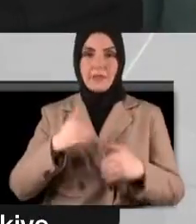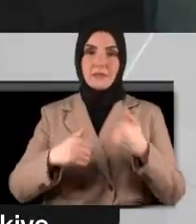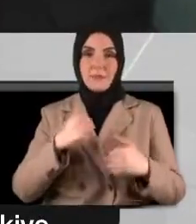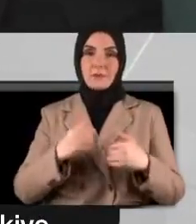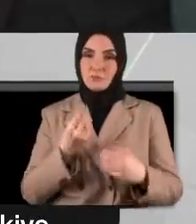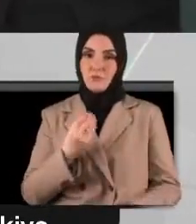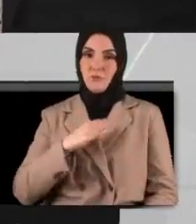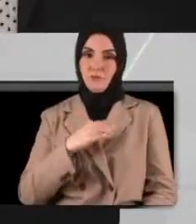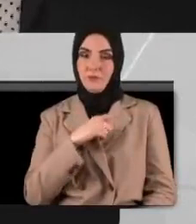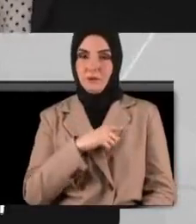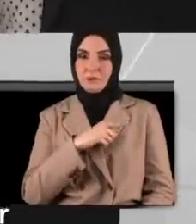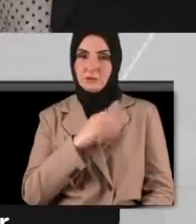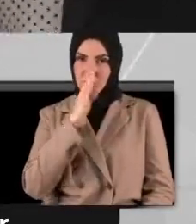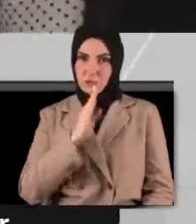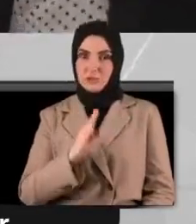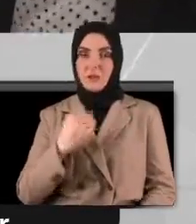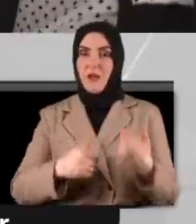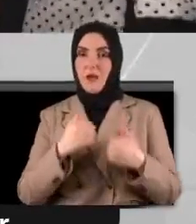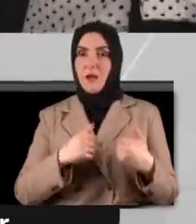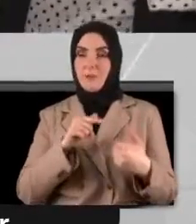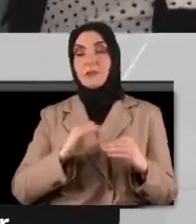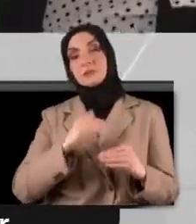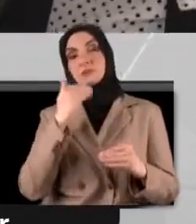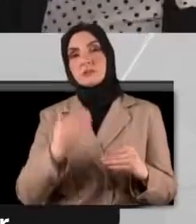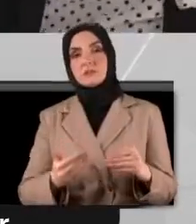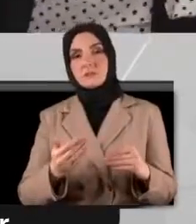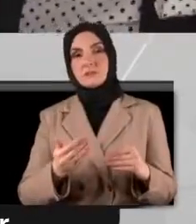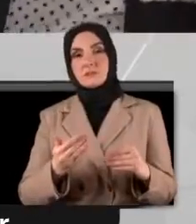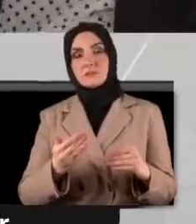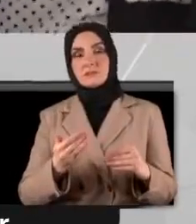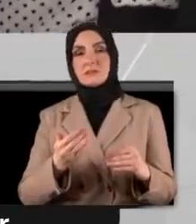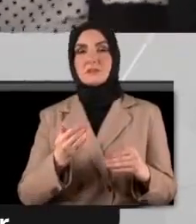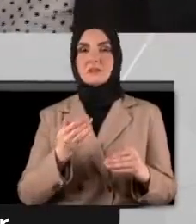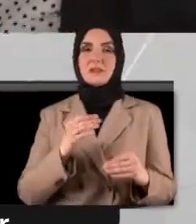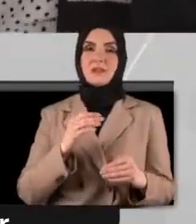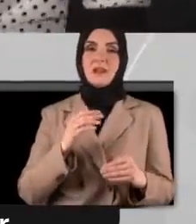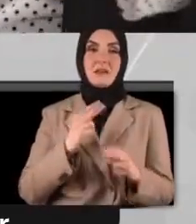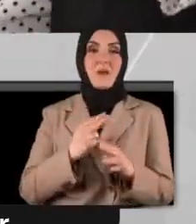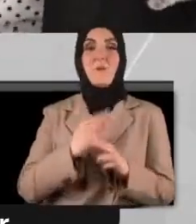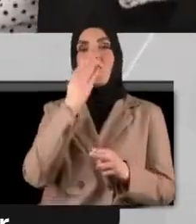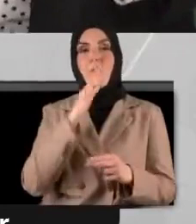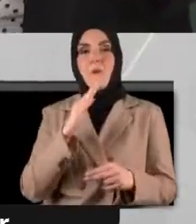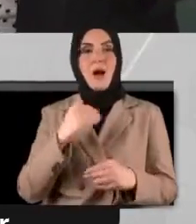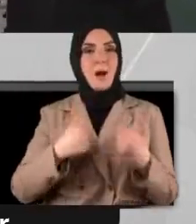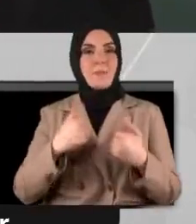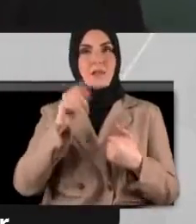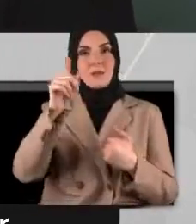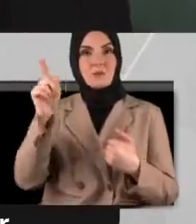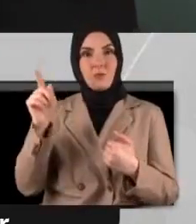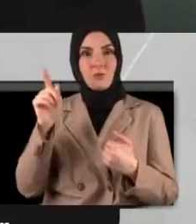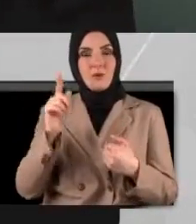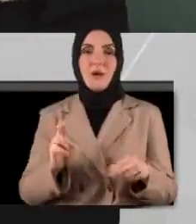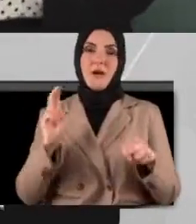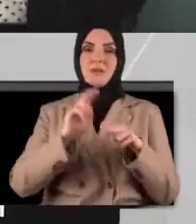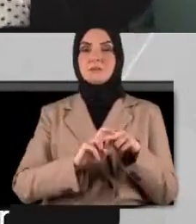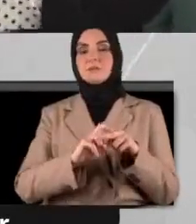var ama ciddi ameliyatların dışındaki rutin ameliyatlarda askıya alındı. Şöyle, hepsini de almadık. Yani şu